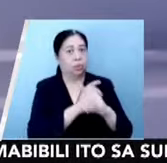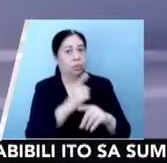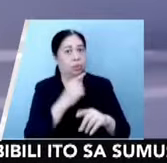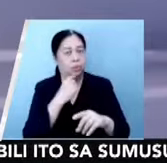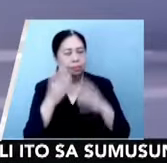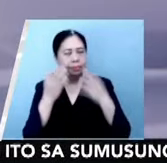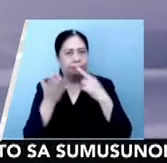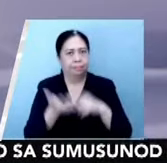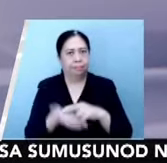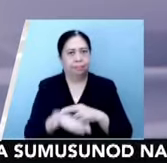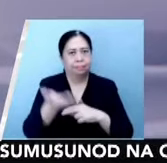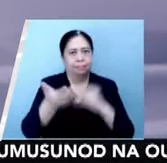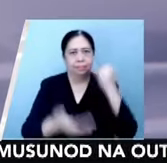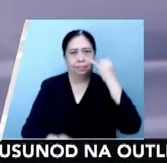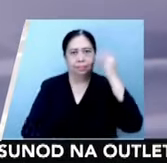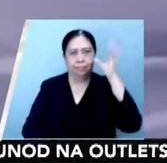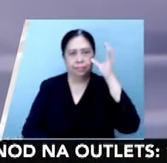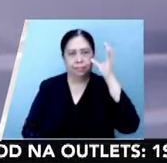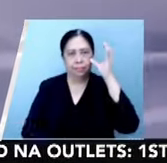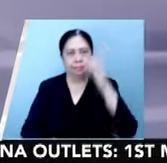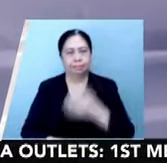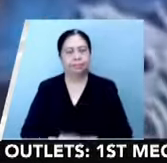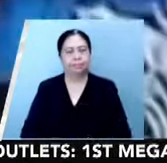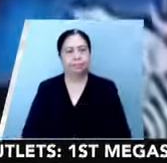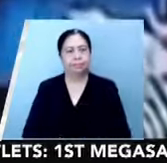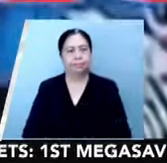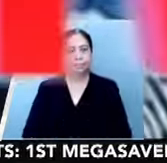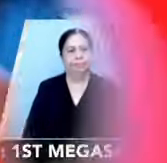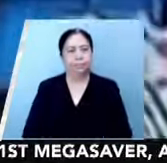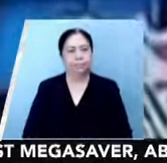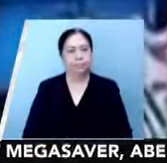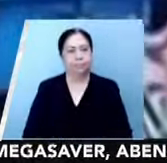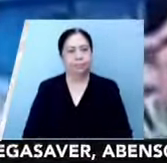ni John Consulta, exclusive.